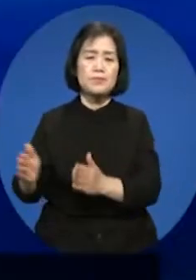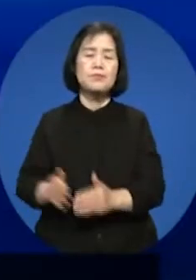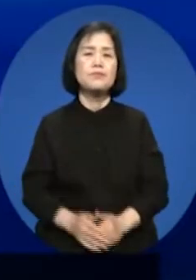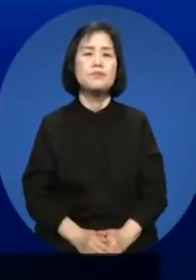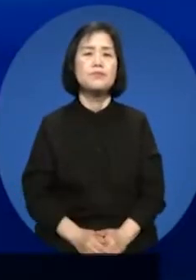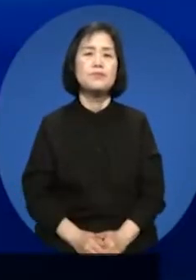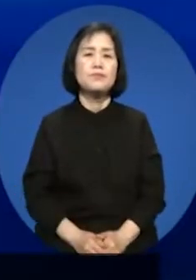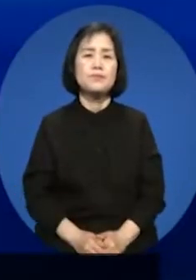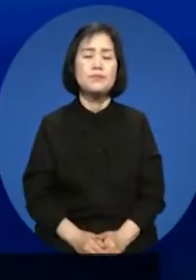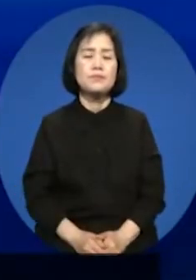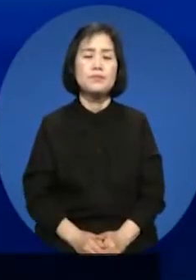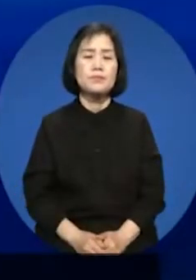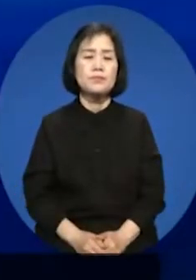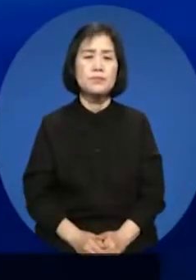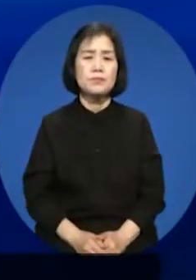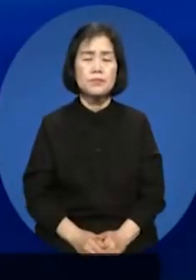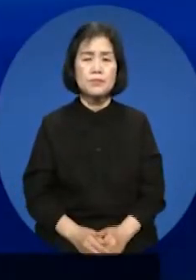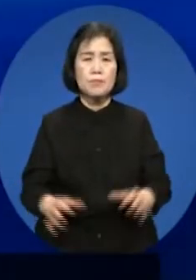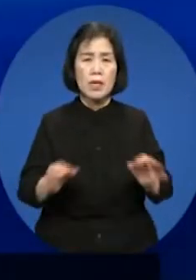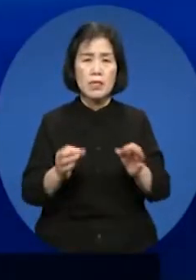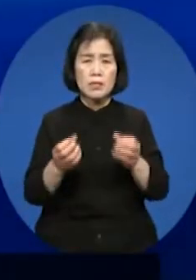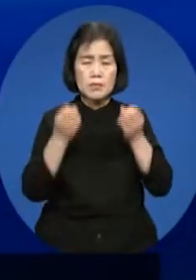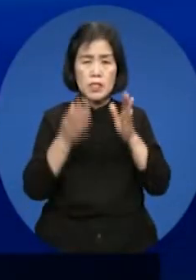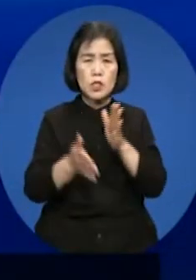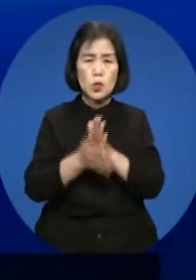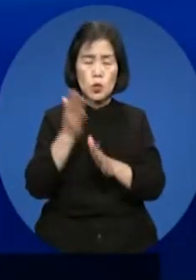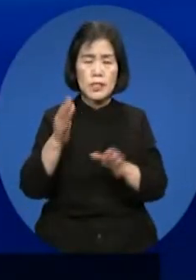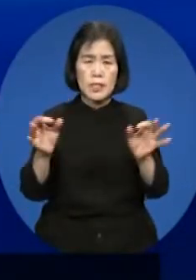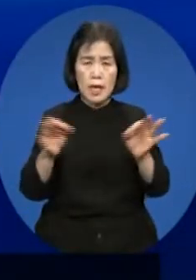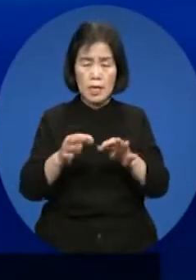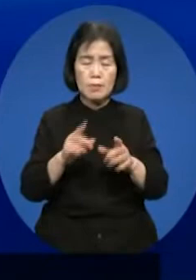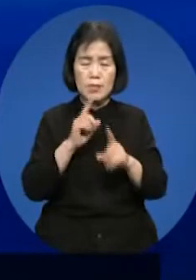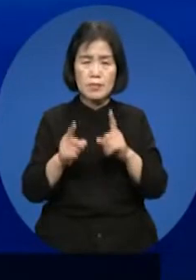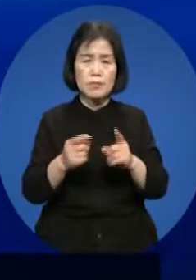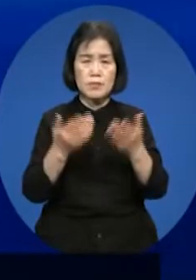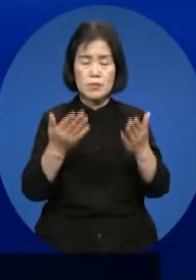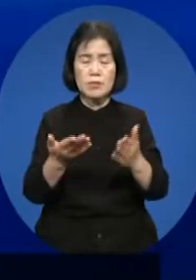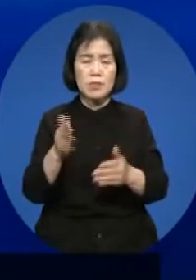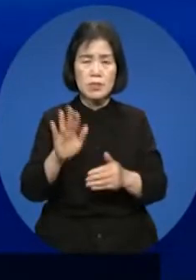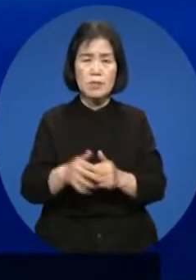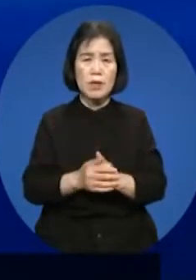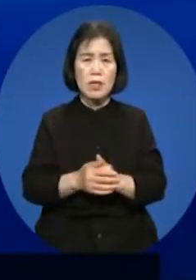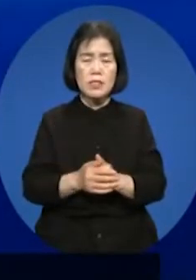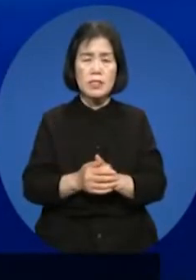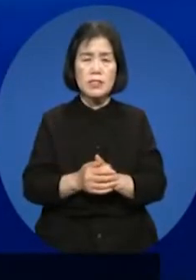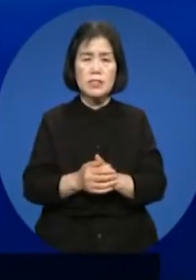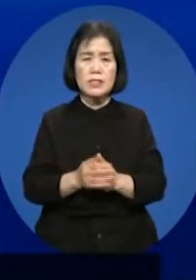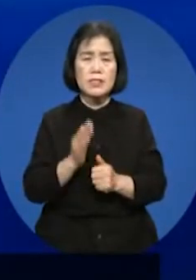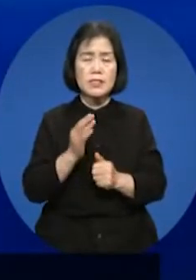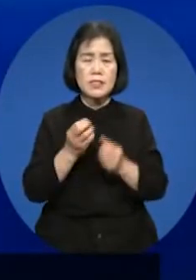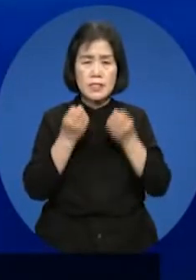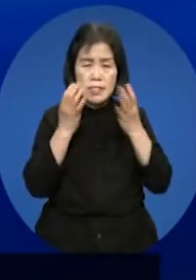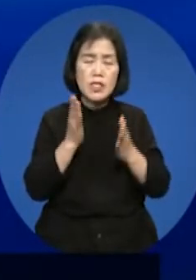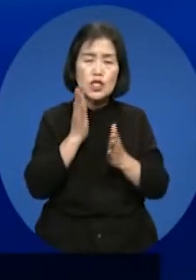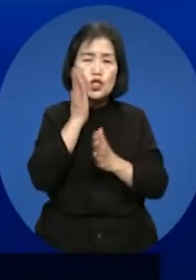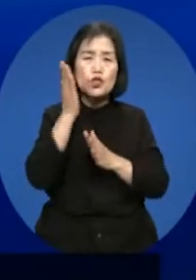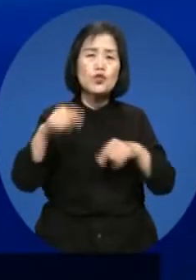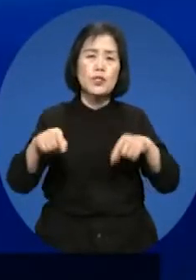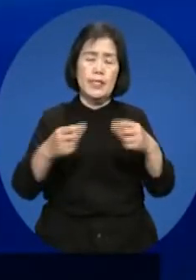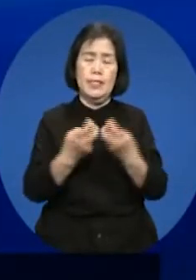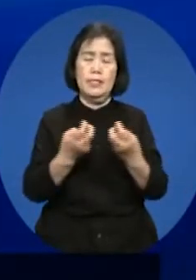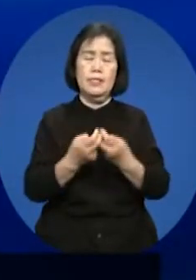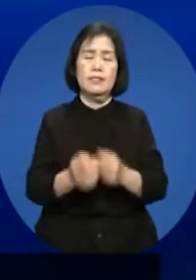더 있습니다. 저희가 방금 뭐 신도시 얘기할 때 잠깐 언급이 될 뻔했습니다만 그린 뉴딜을 빼놓을 수 없을 것 같은데